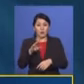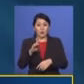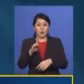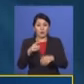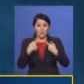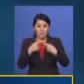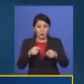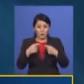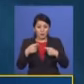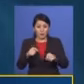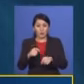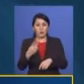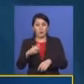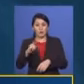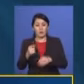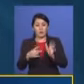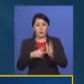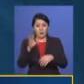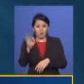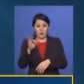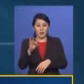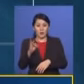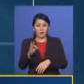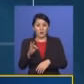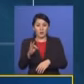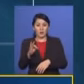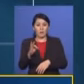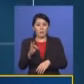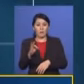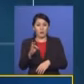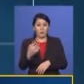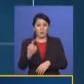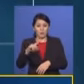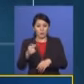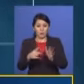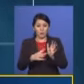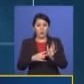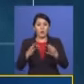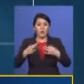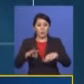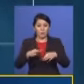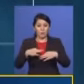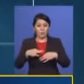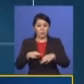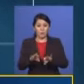сауда саттық 2,7%-ға, байланыс 1,3%-ға, көлік және қойма